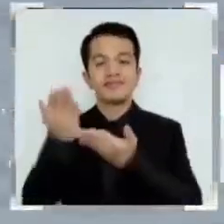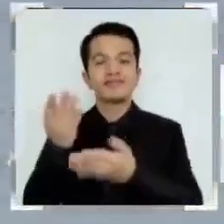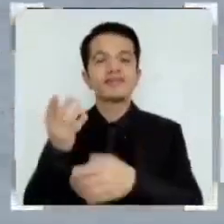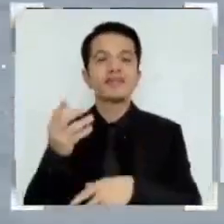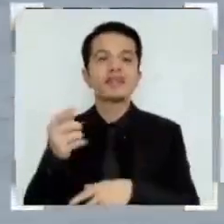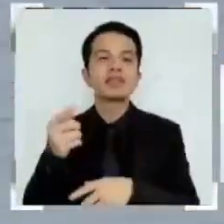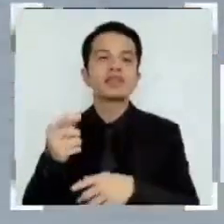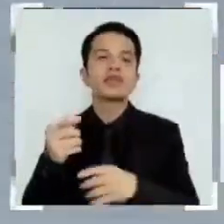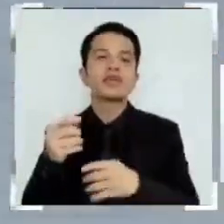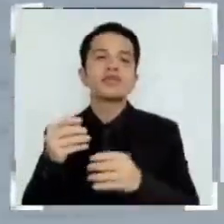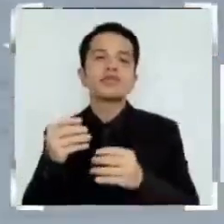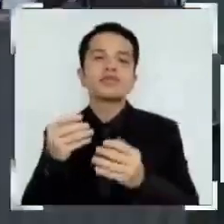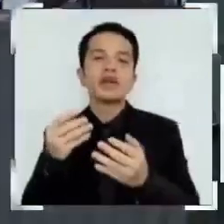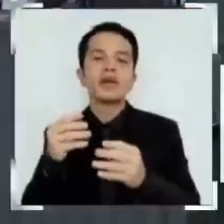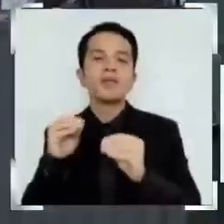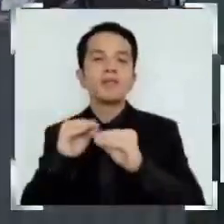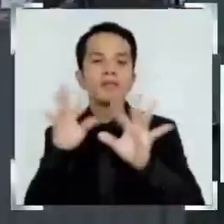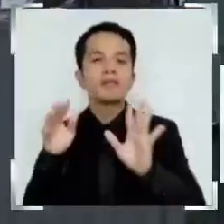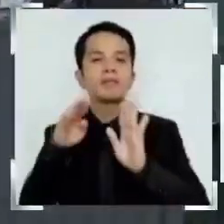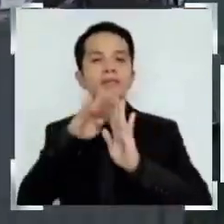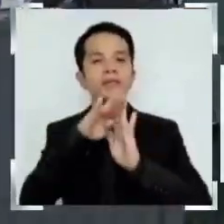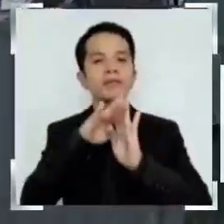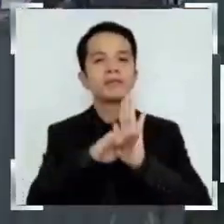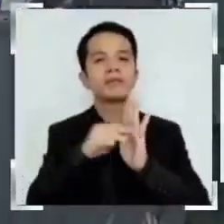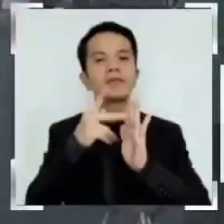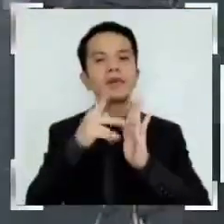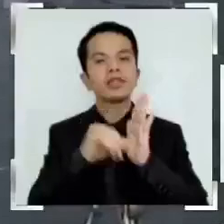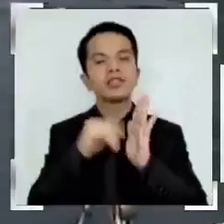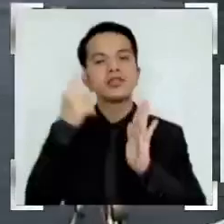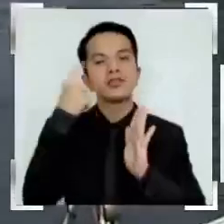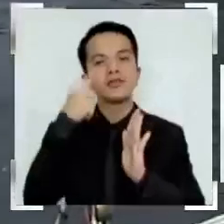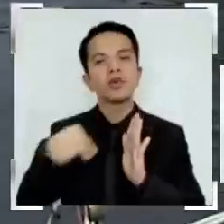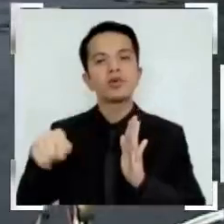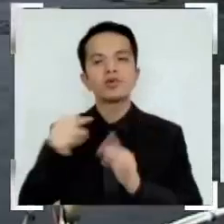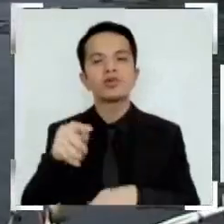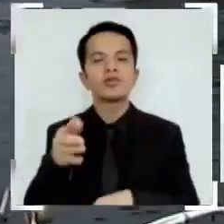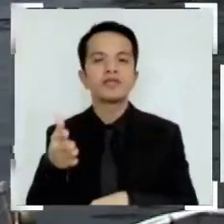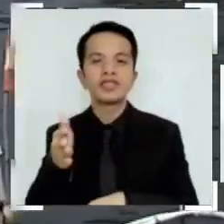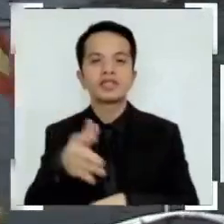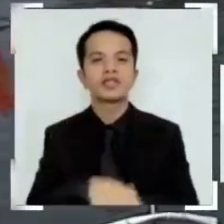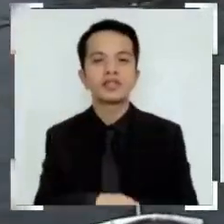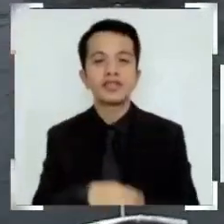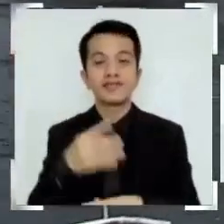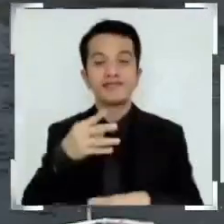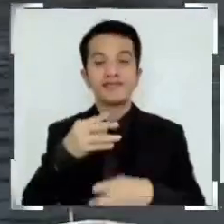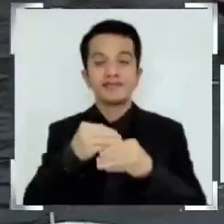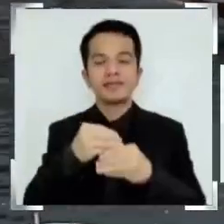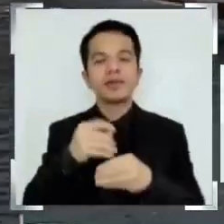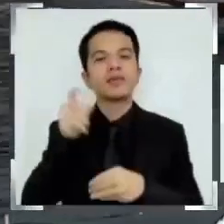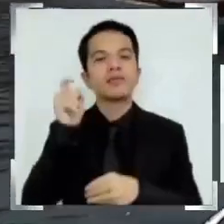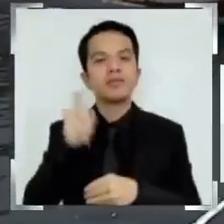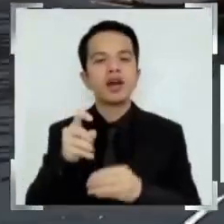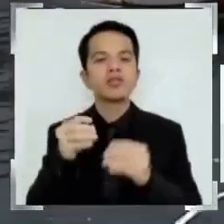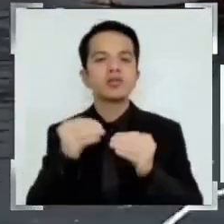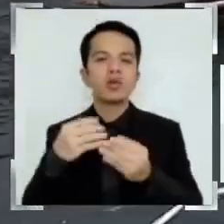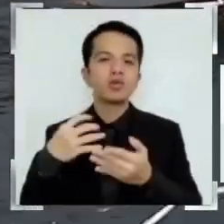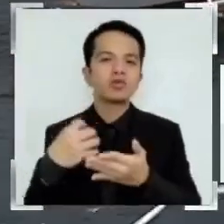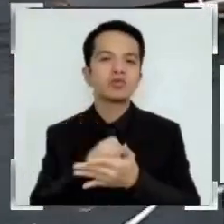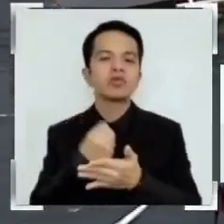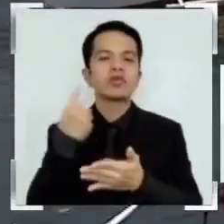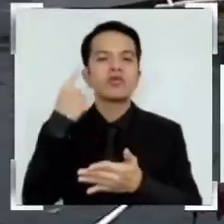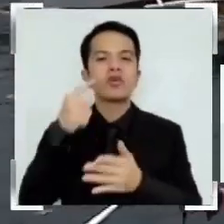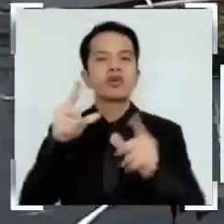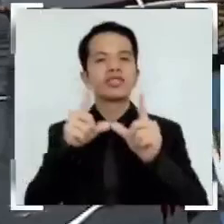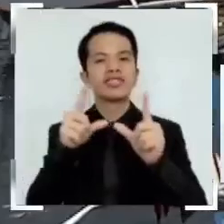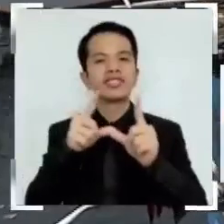polisiya sa pagtatakda ng lugar para lang sa commercial fishing. Dagdag pa ng PISAC, dapat ay palawigin ang terms of licenses to operate sa